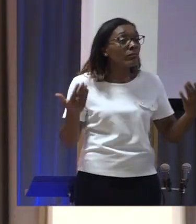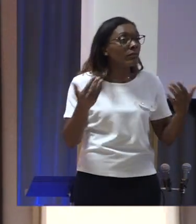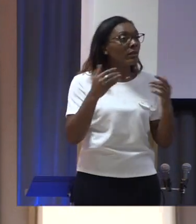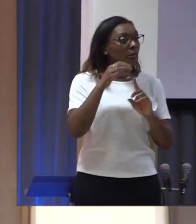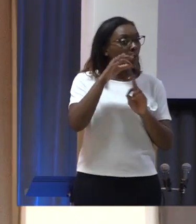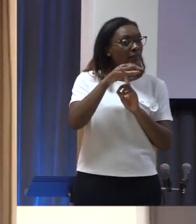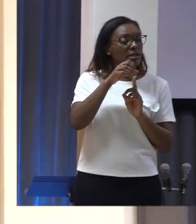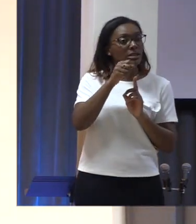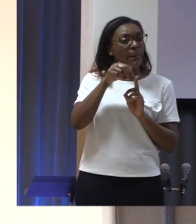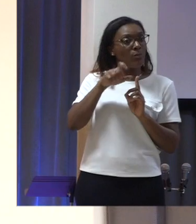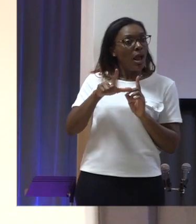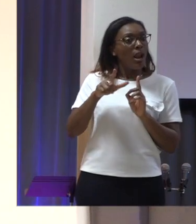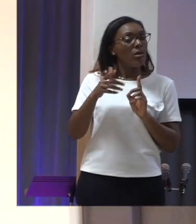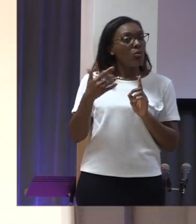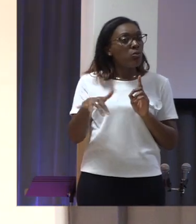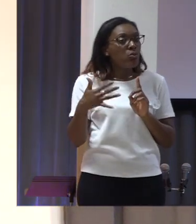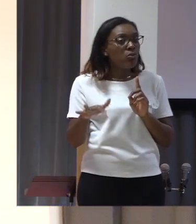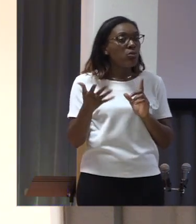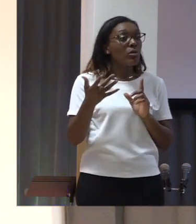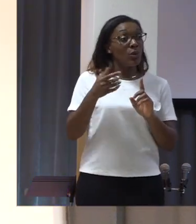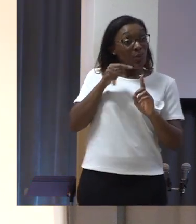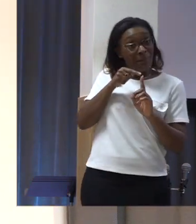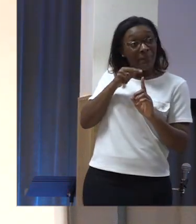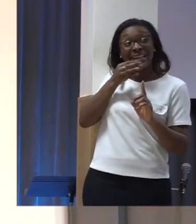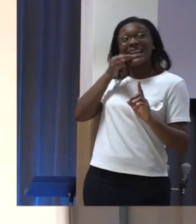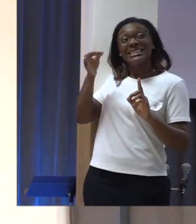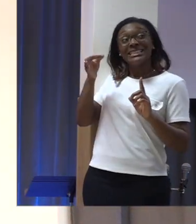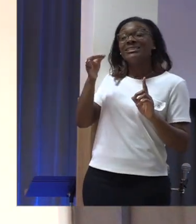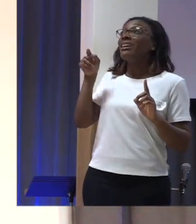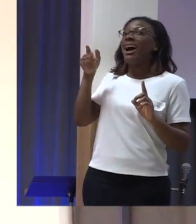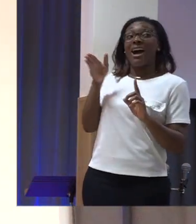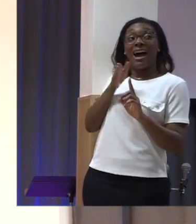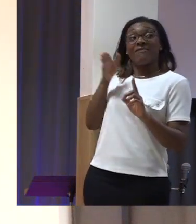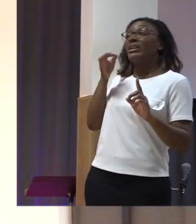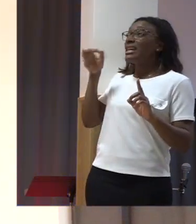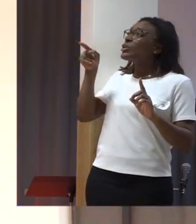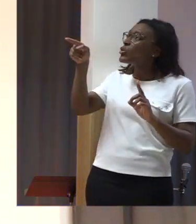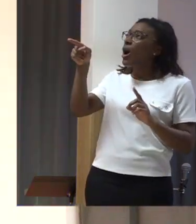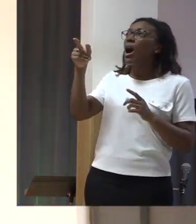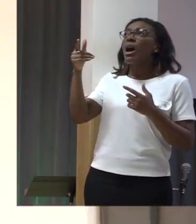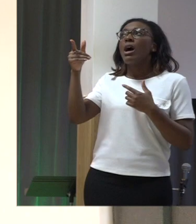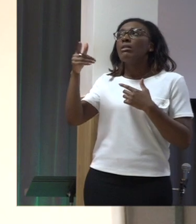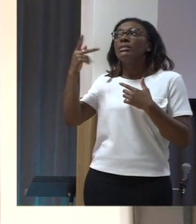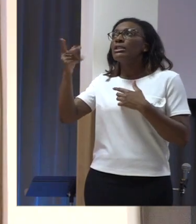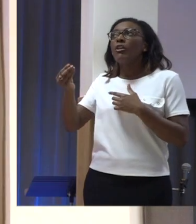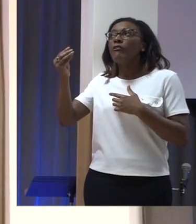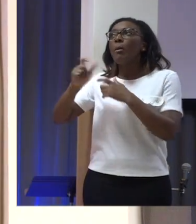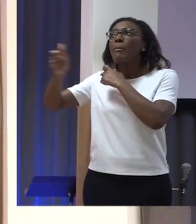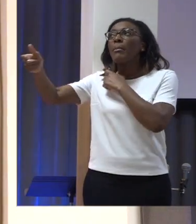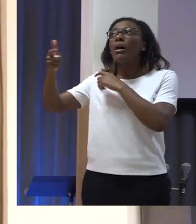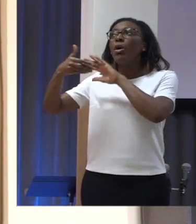important. Lui qui a su prophétiser, il n'a pas su veiller à l'éducation de ses enfants.